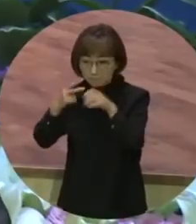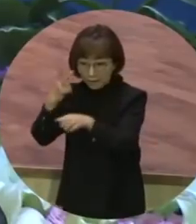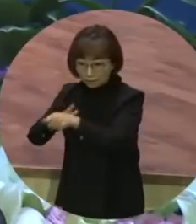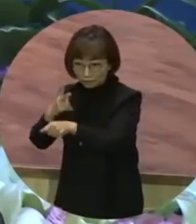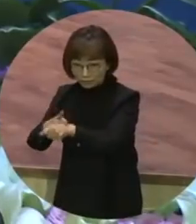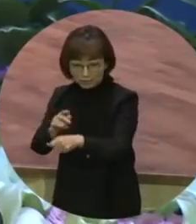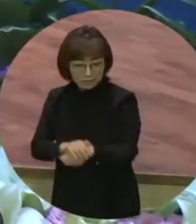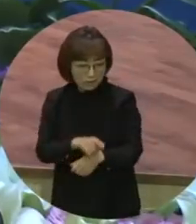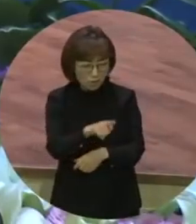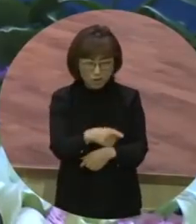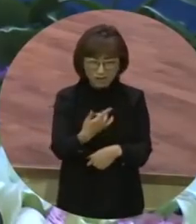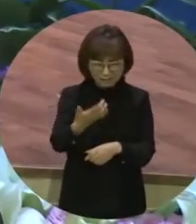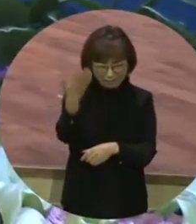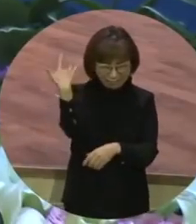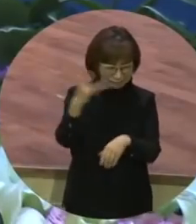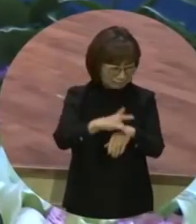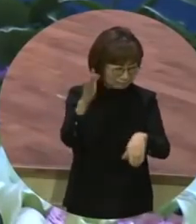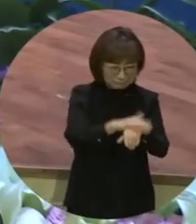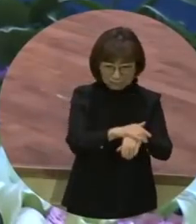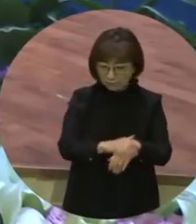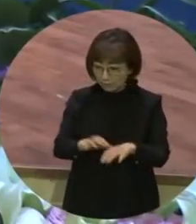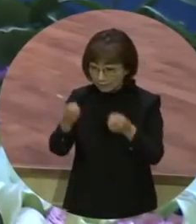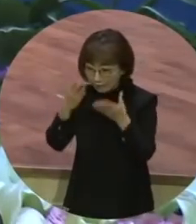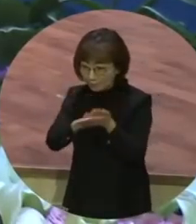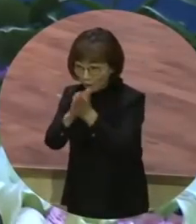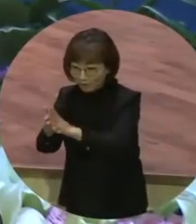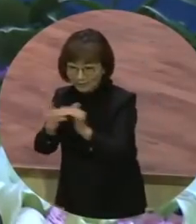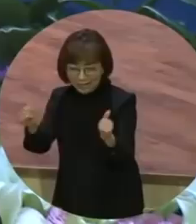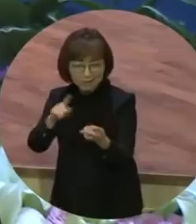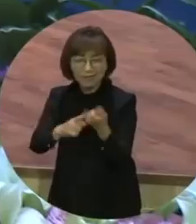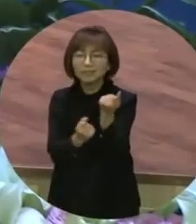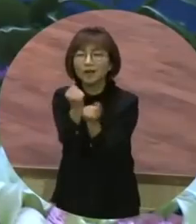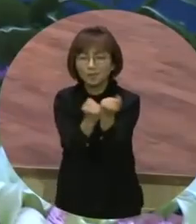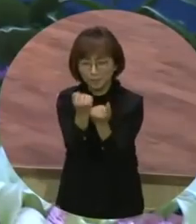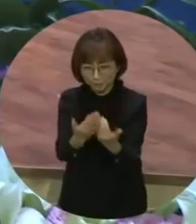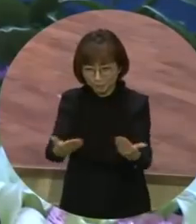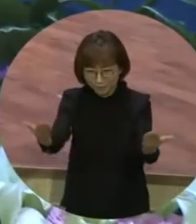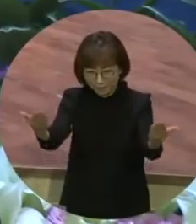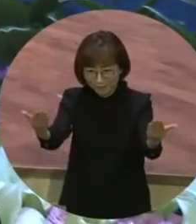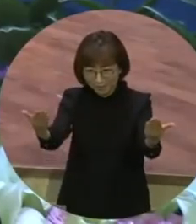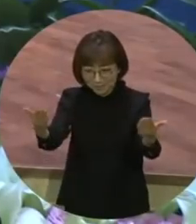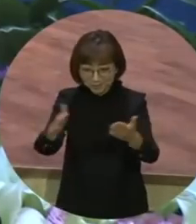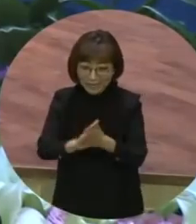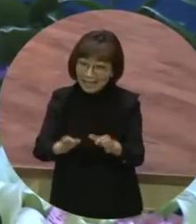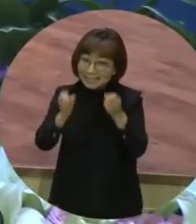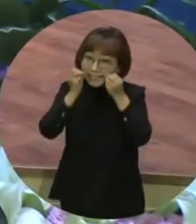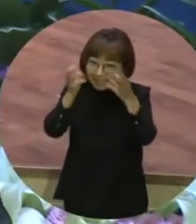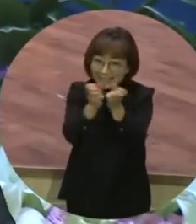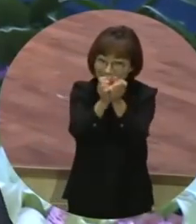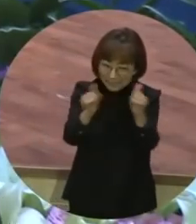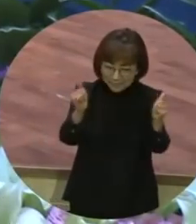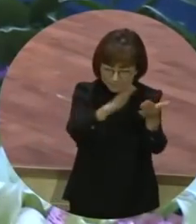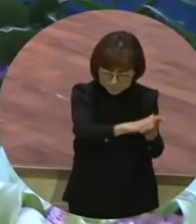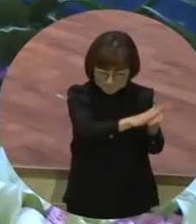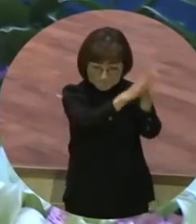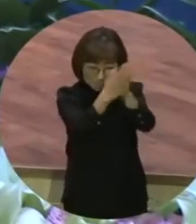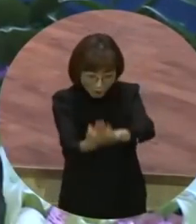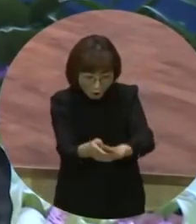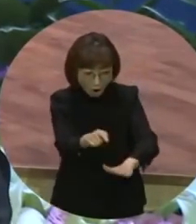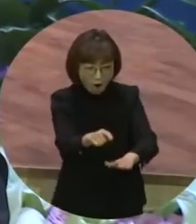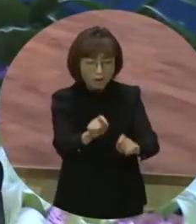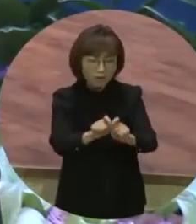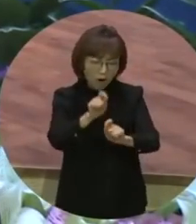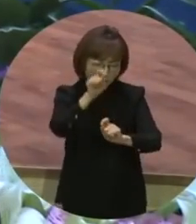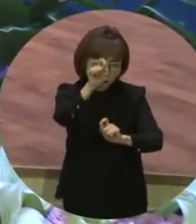복음의 셔틀로 변화된 인생의 결과를 잘 보여주고 있습니다. 셔틀로 변화된 이 삶은요